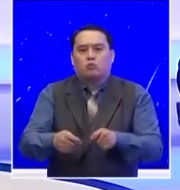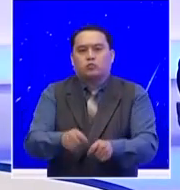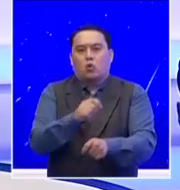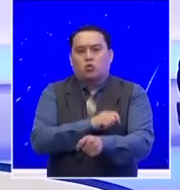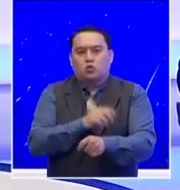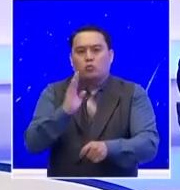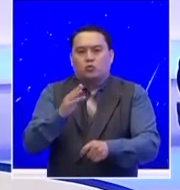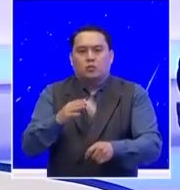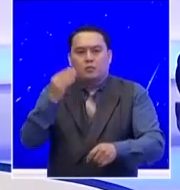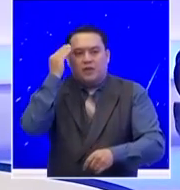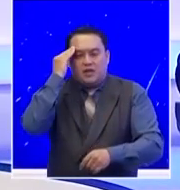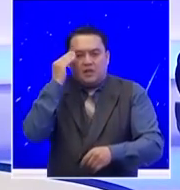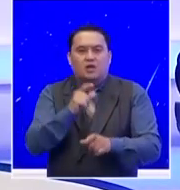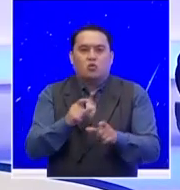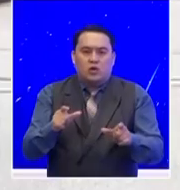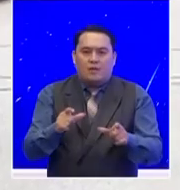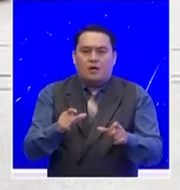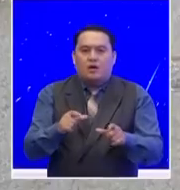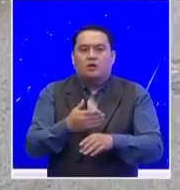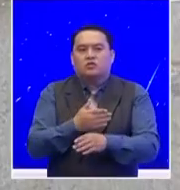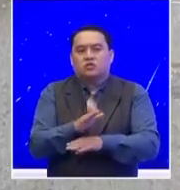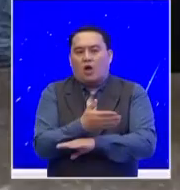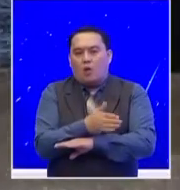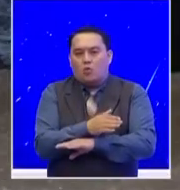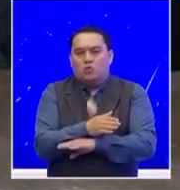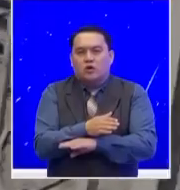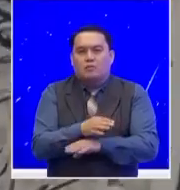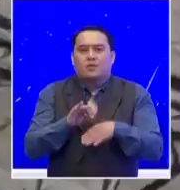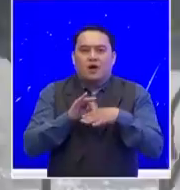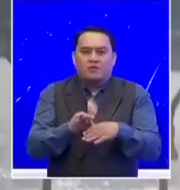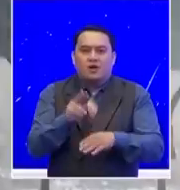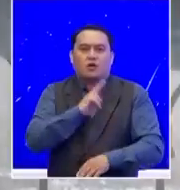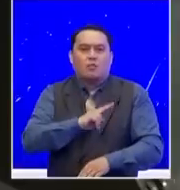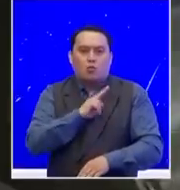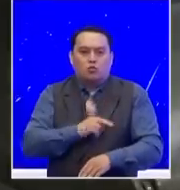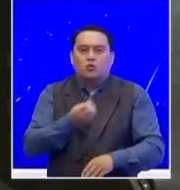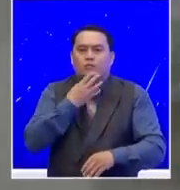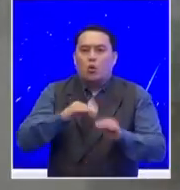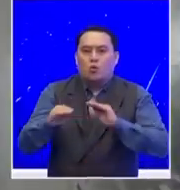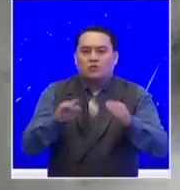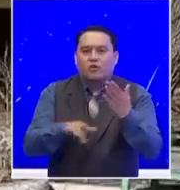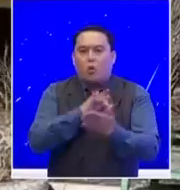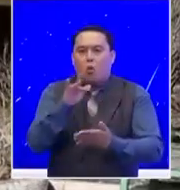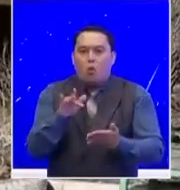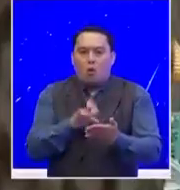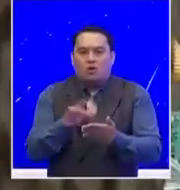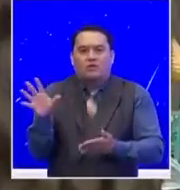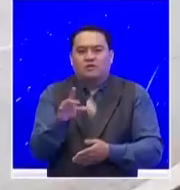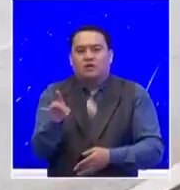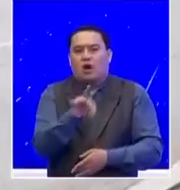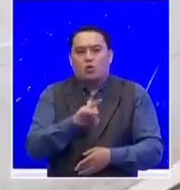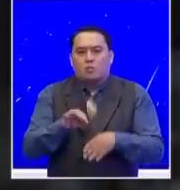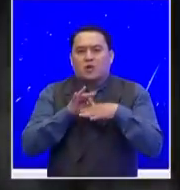с учетом мнения горожан. Сейчас коммунальщики на ежедневной основе ведут масштабные работы по благоустройству города. Во всех районах